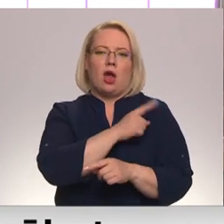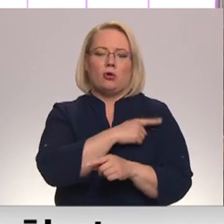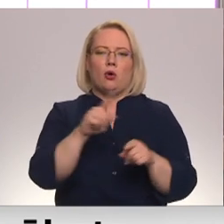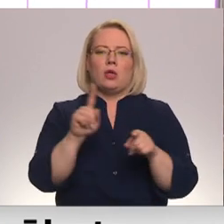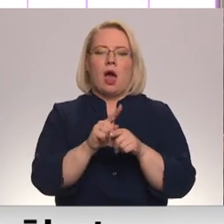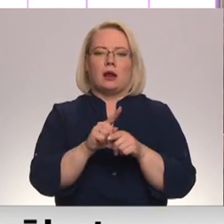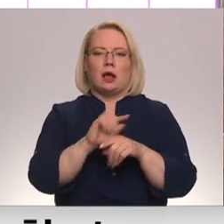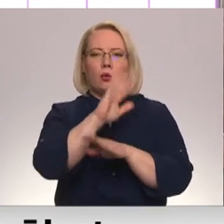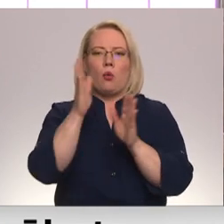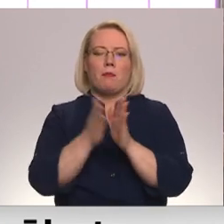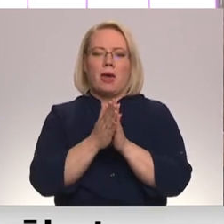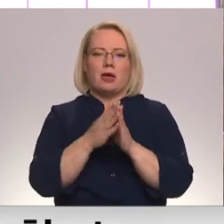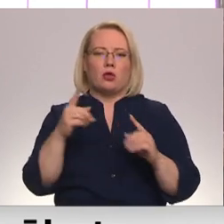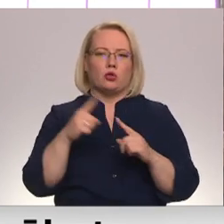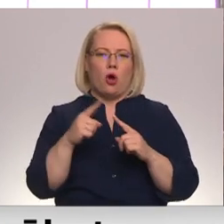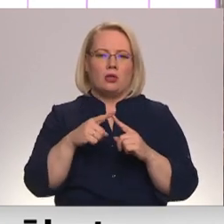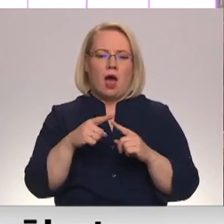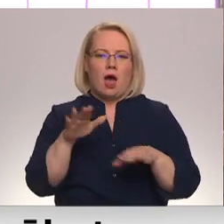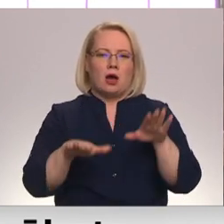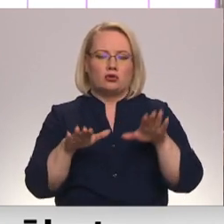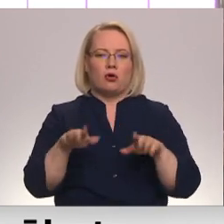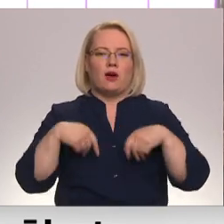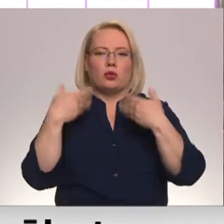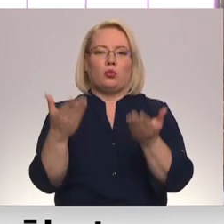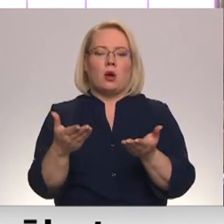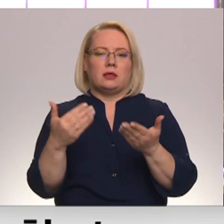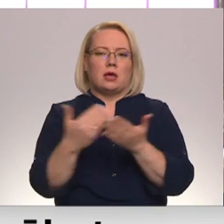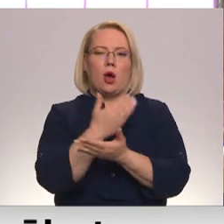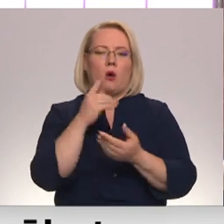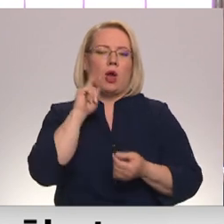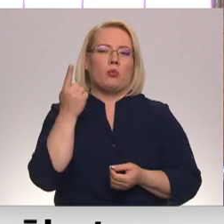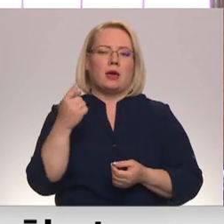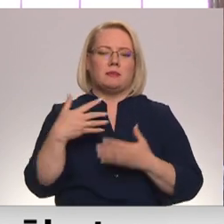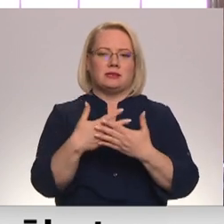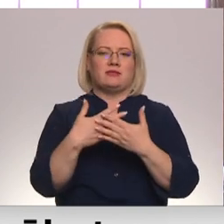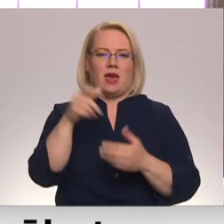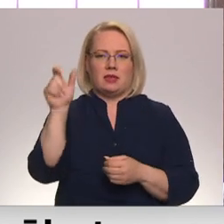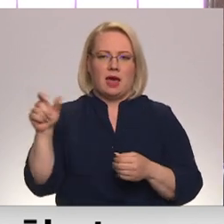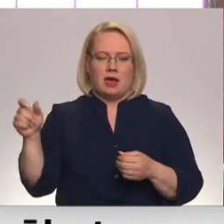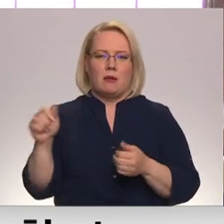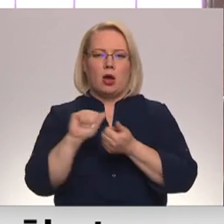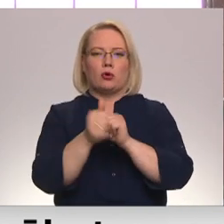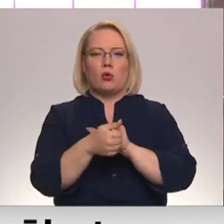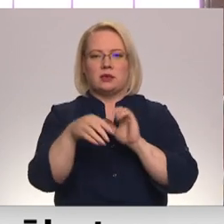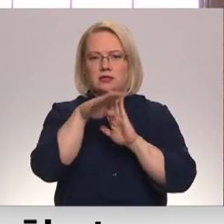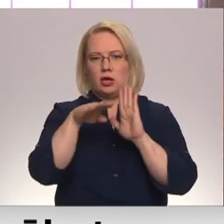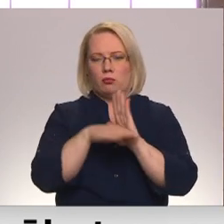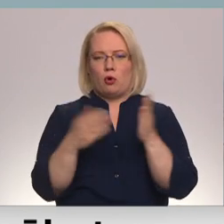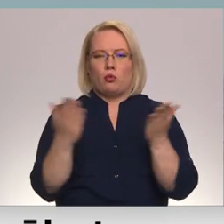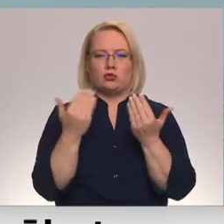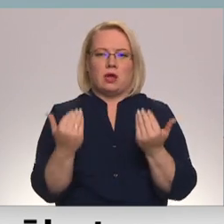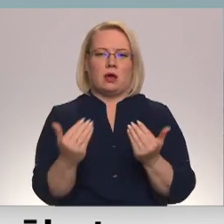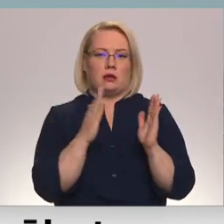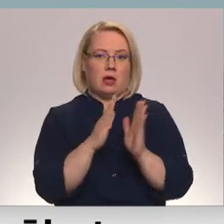tonnāžas, ko var piešķirt jauniem zvejniekiem, ko varēs piešķirt jauniem zvejniekiem ar grozījumiem, kas noteikumos tiek